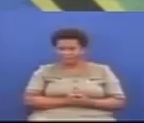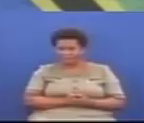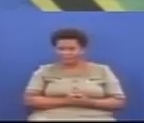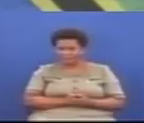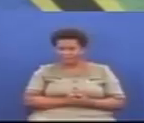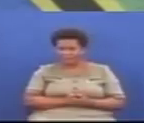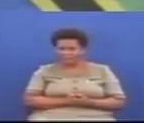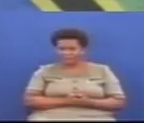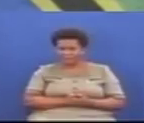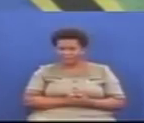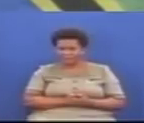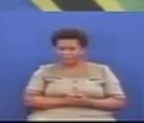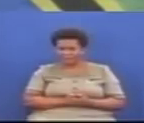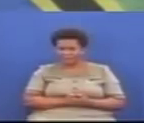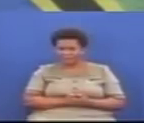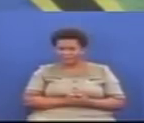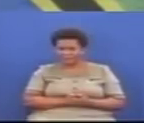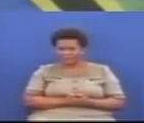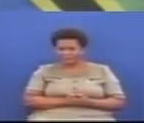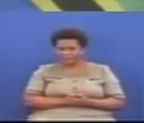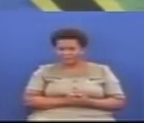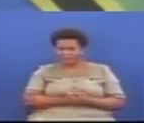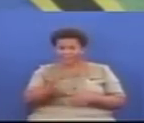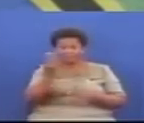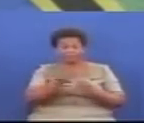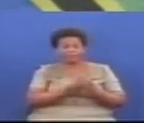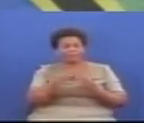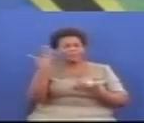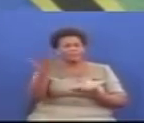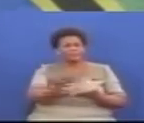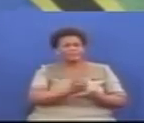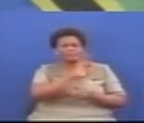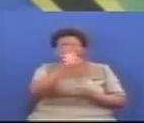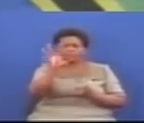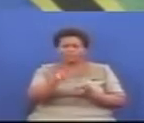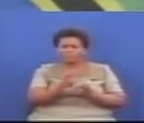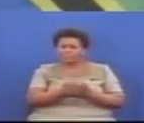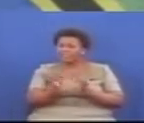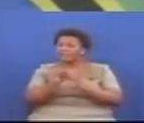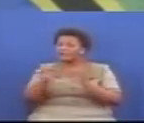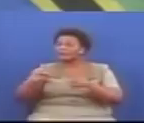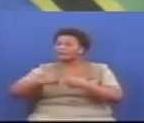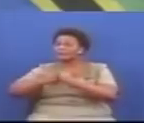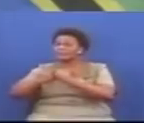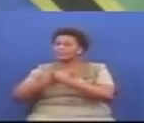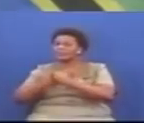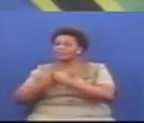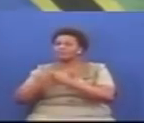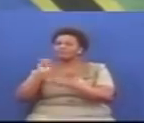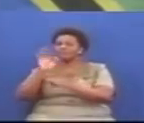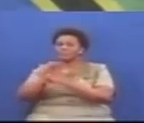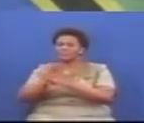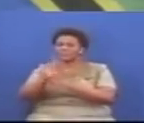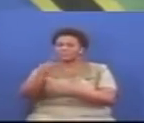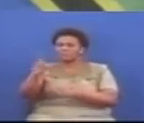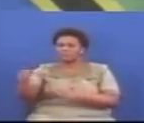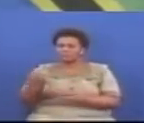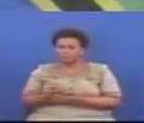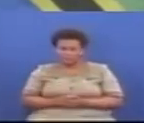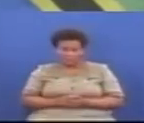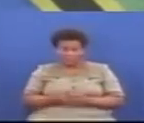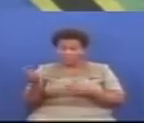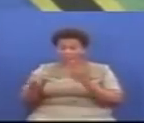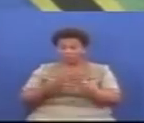Spika, pamoja na mafanikio hayo, lakini kuna changamoto zinazoweza kujitokeza. Pale inapotokea